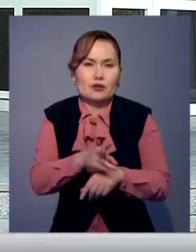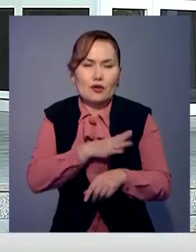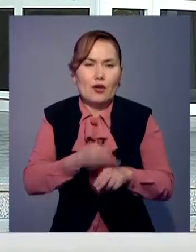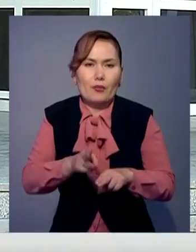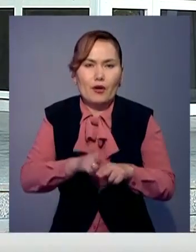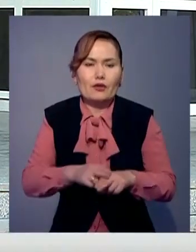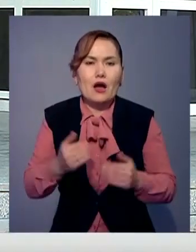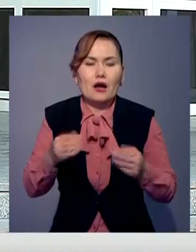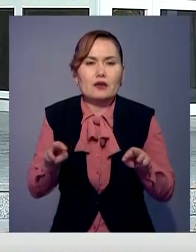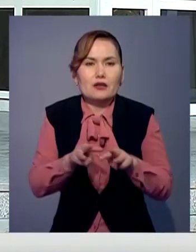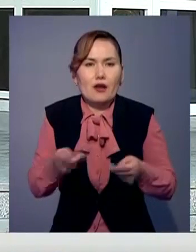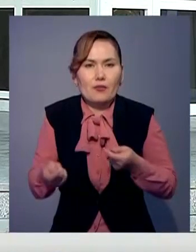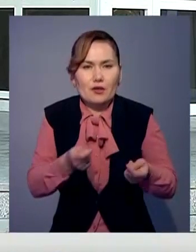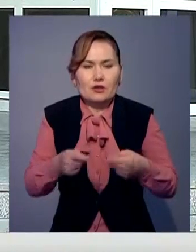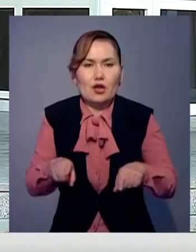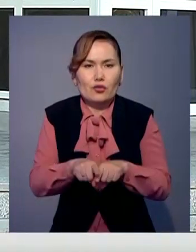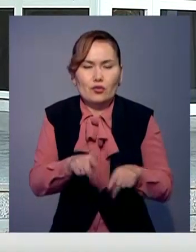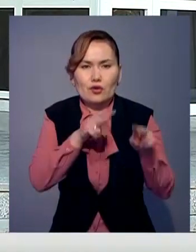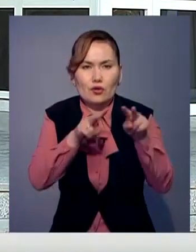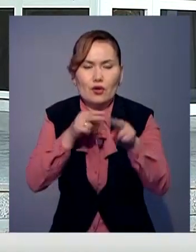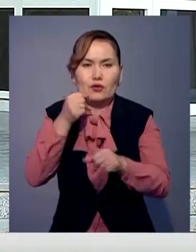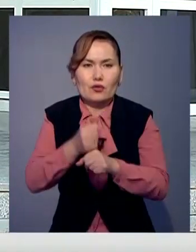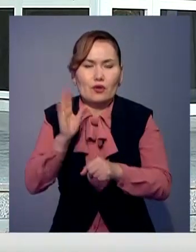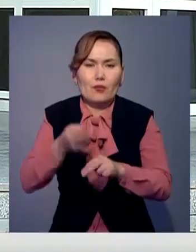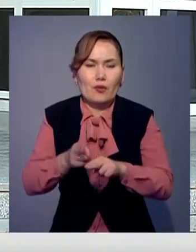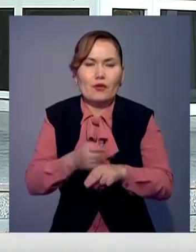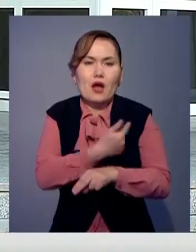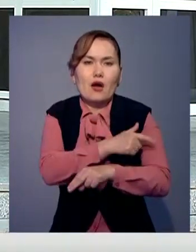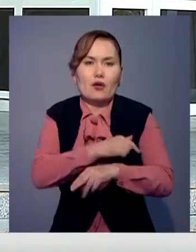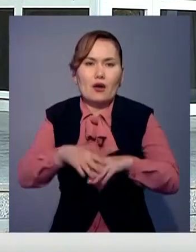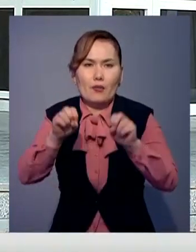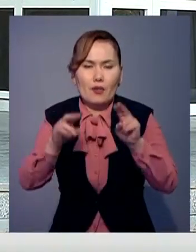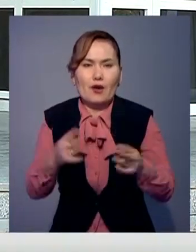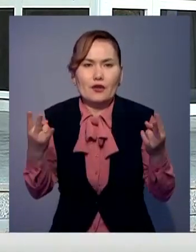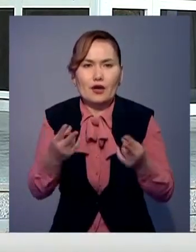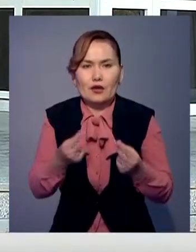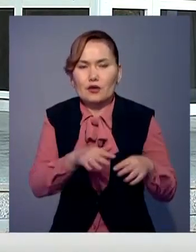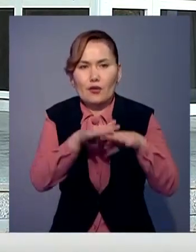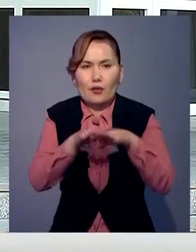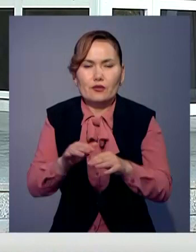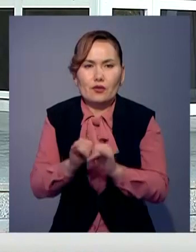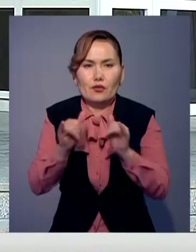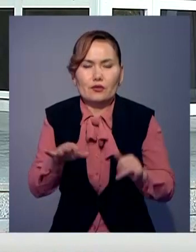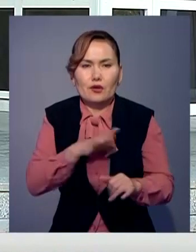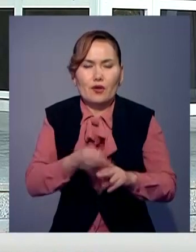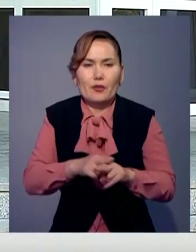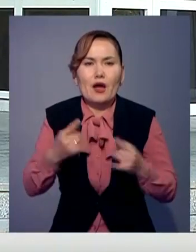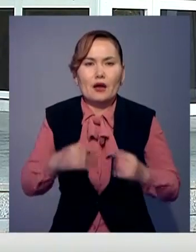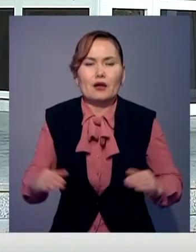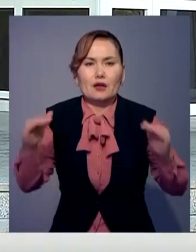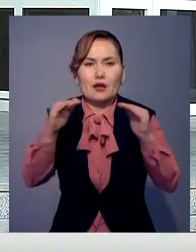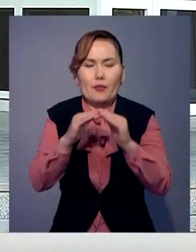айрықша назар аударып келеді. Жыл сайын дәрігерлердің қажеттіліктеріне қаражат бөлініп, қаржыландыру мөлшері артып отыр. Перзентханалар